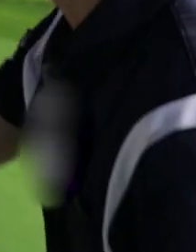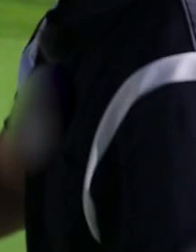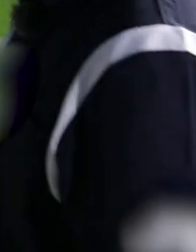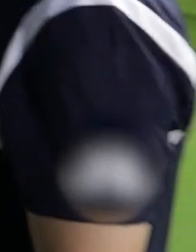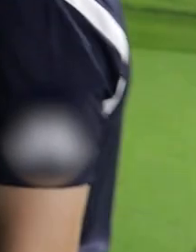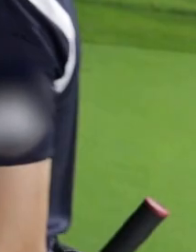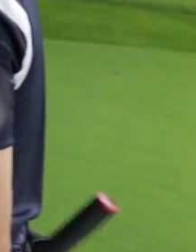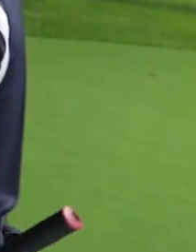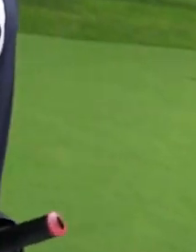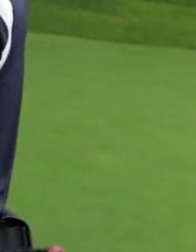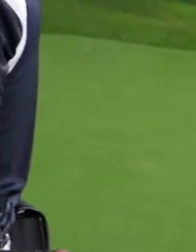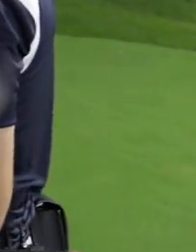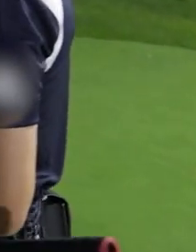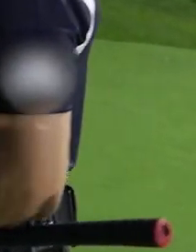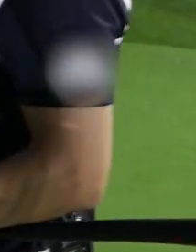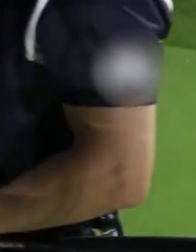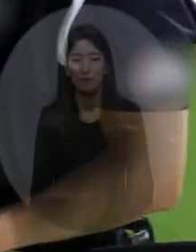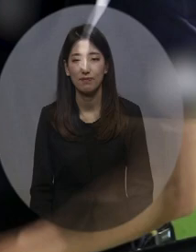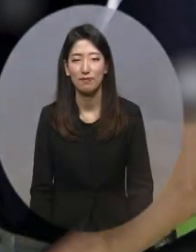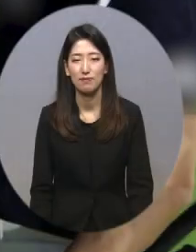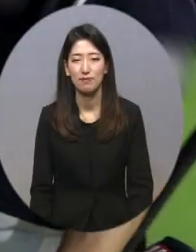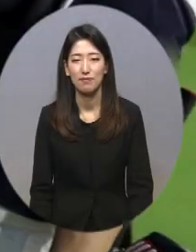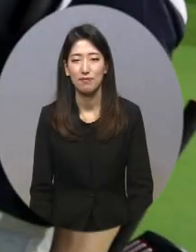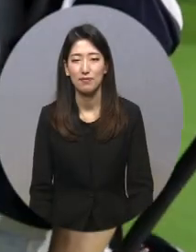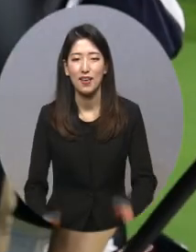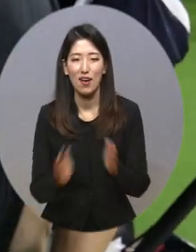와, 언니.